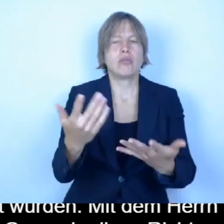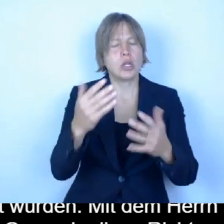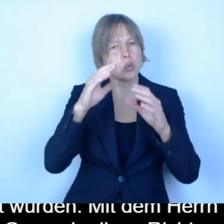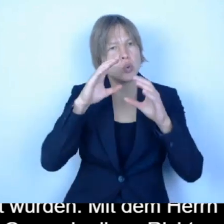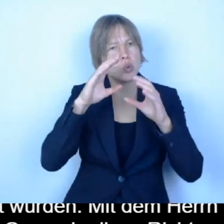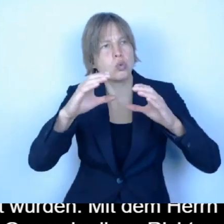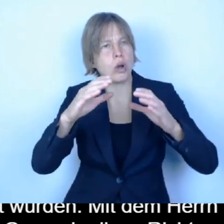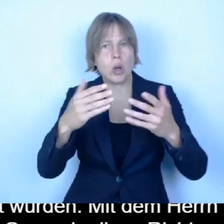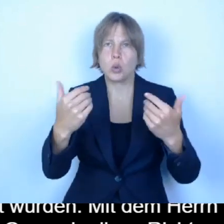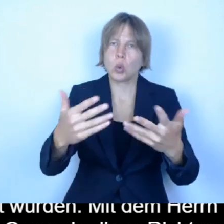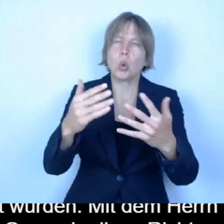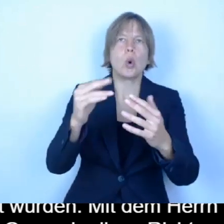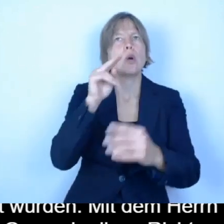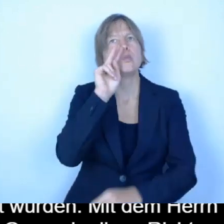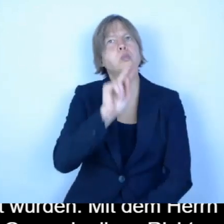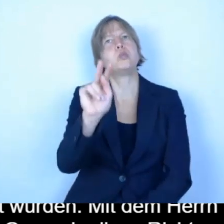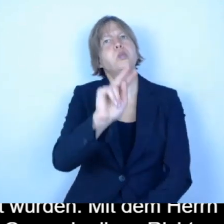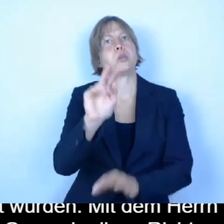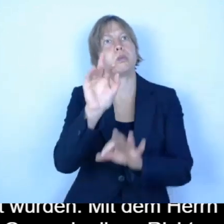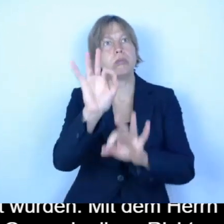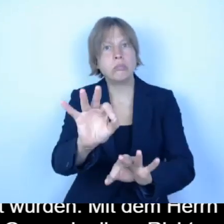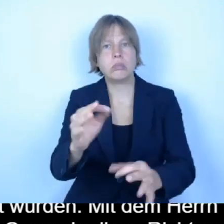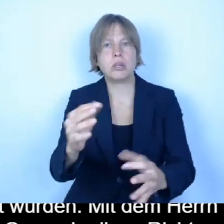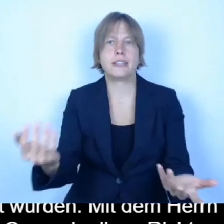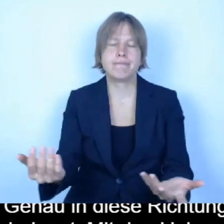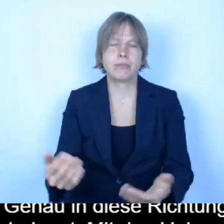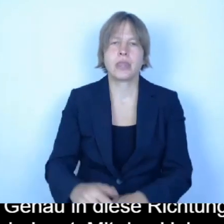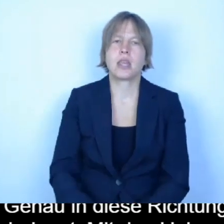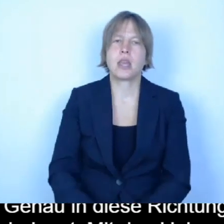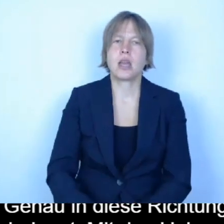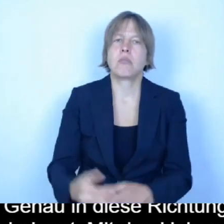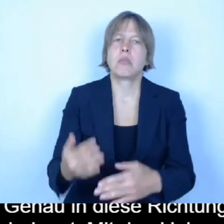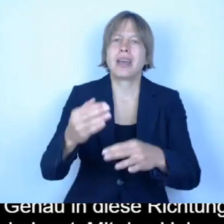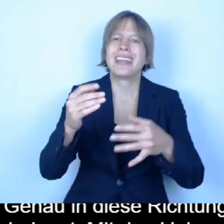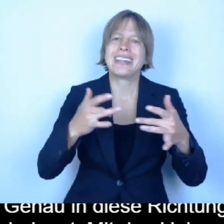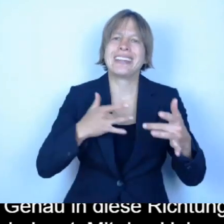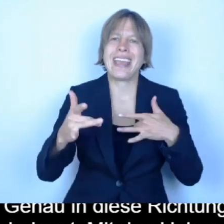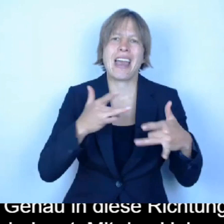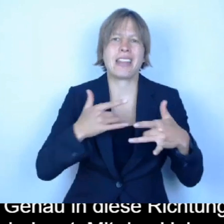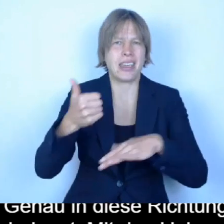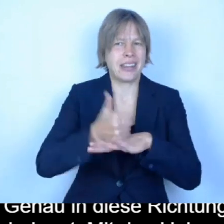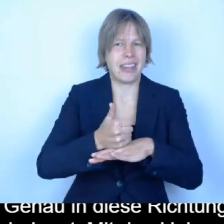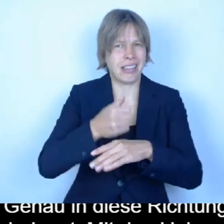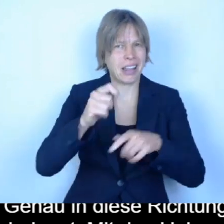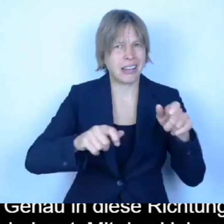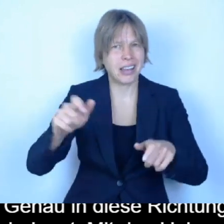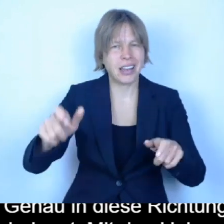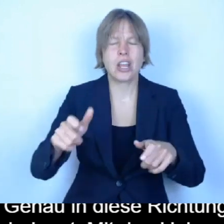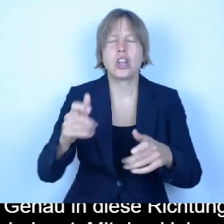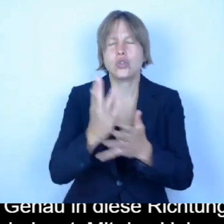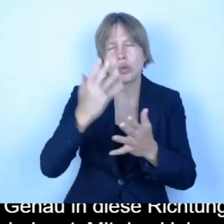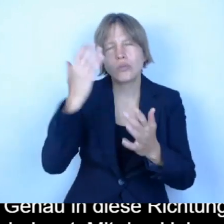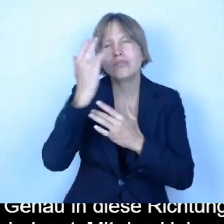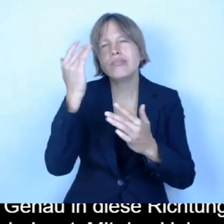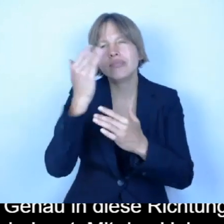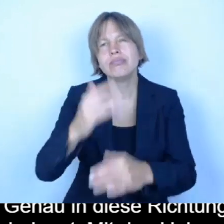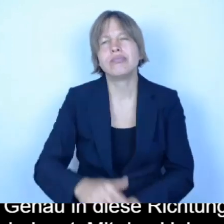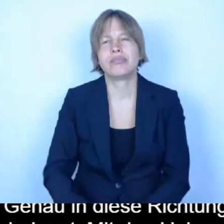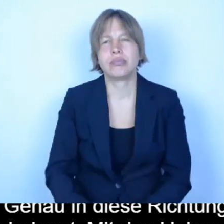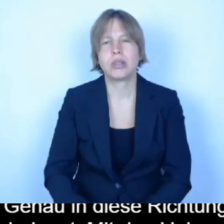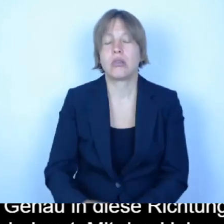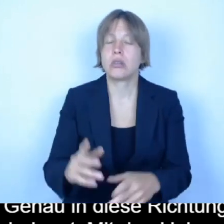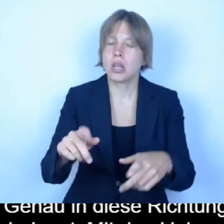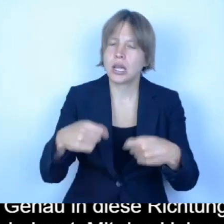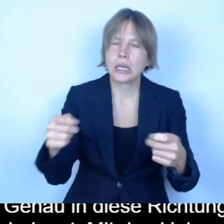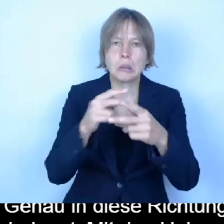sehr kreative Konzepte, komplett neu zu denken und bestimmte Dinge komplett neu aufzustellen. Bis hin zum Ballett, wo es übrigens natürlich